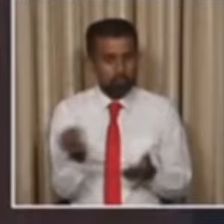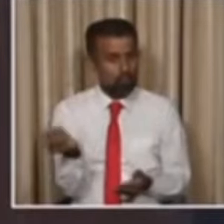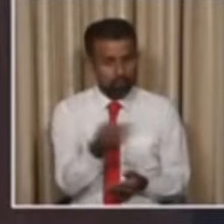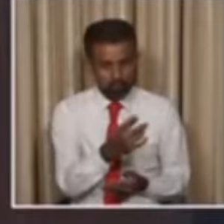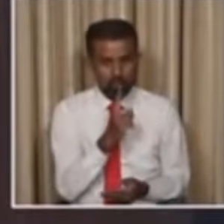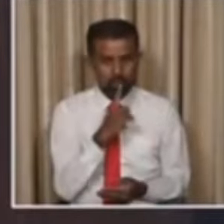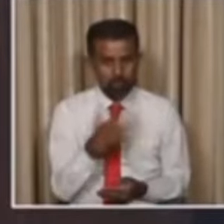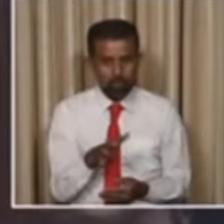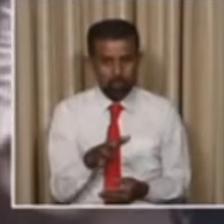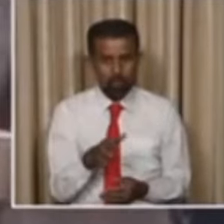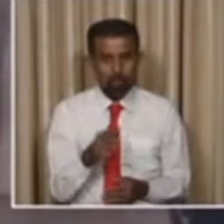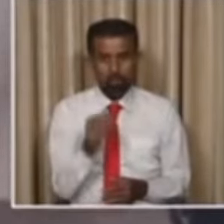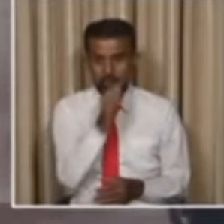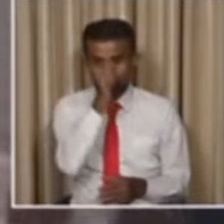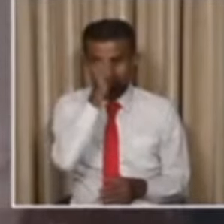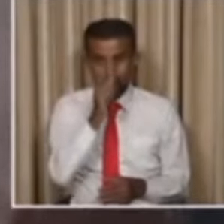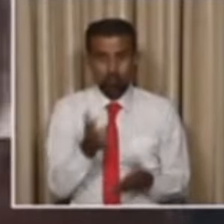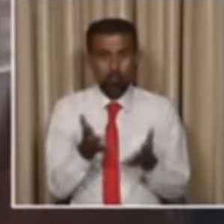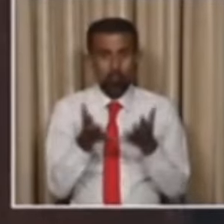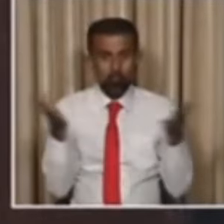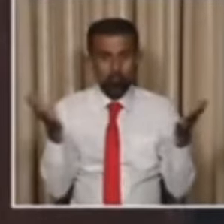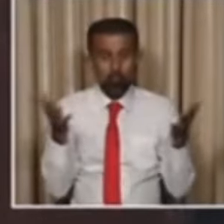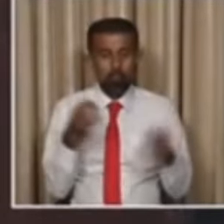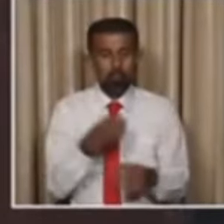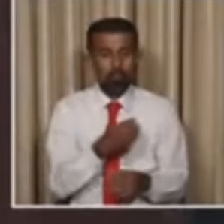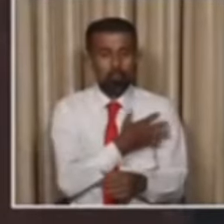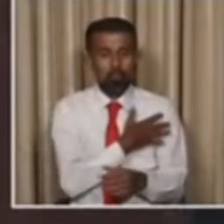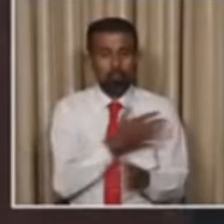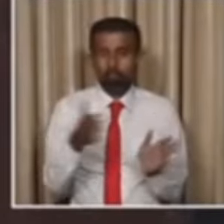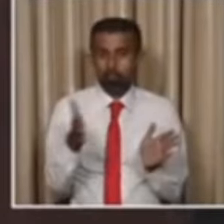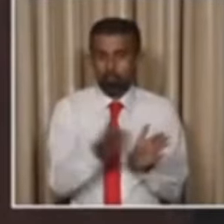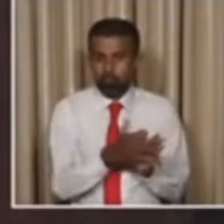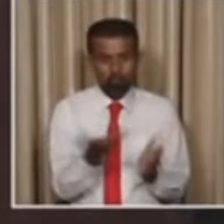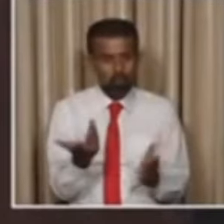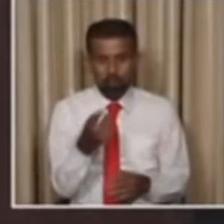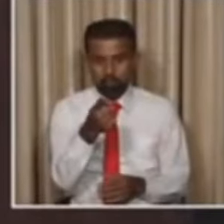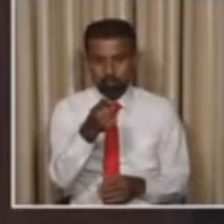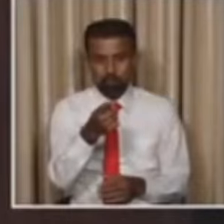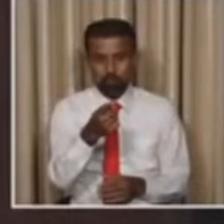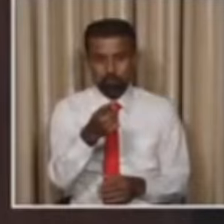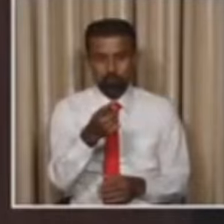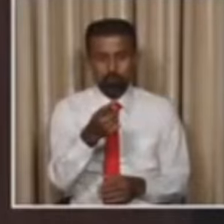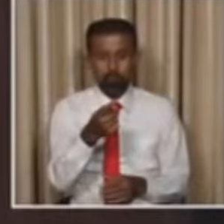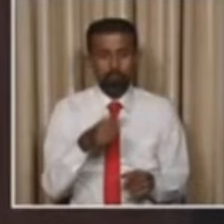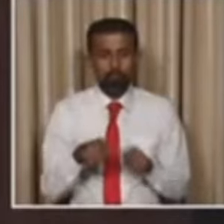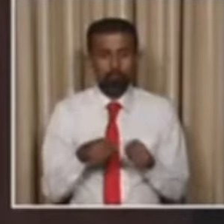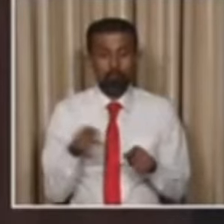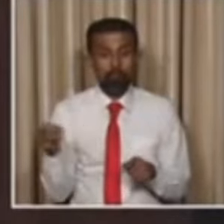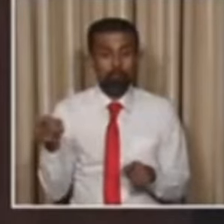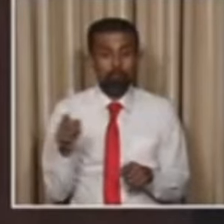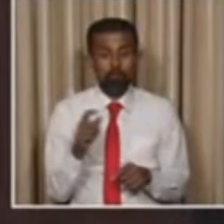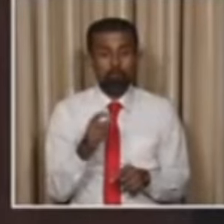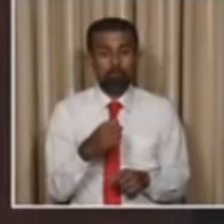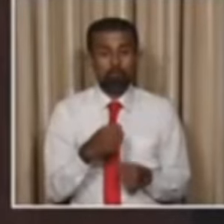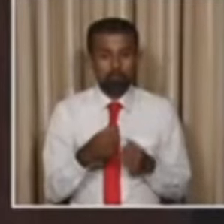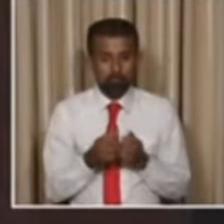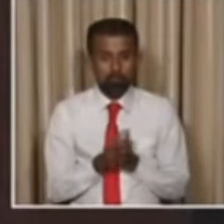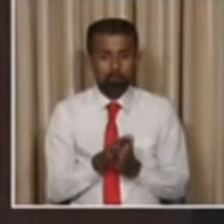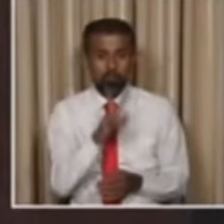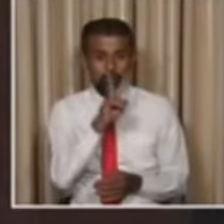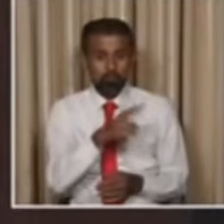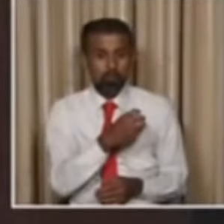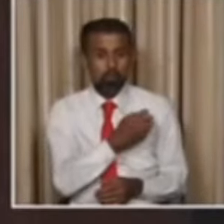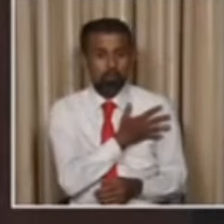මුළු ක්‍රිස්තියානි ජාතිකින්ගේ බහුතරයක් එදා ගෝඨාභයත් එක්ක හිටගත්තේ නැද්ද? ඒ නිසා ඒ වගේම අද එතුමාට තවමත් ගෝඨා තමන් විශ්වාසය කරපු